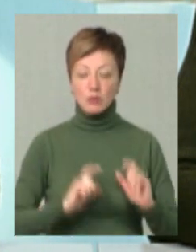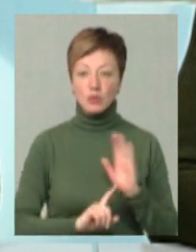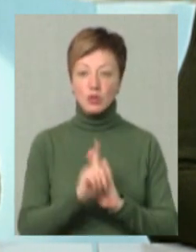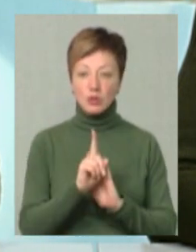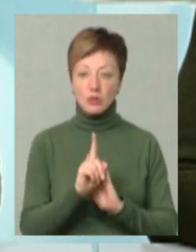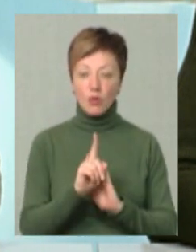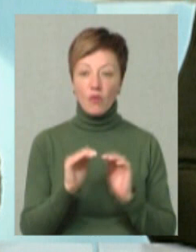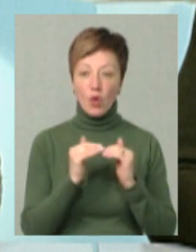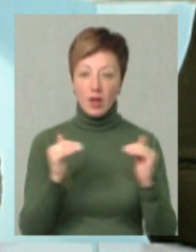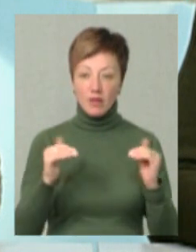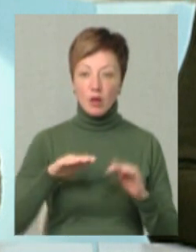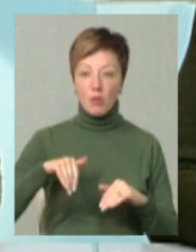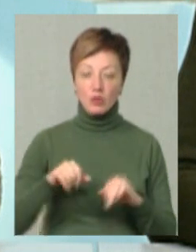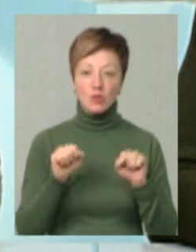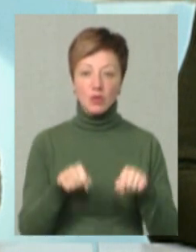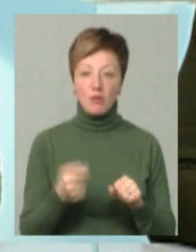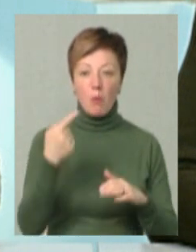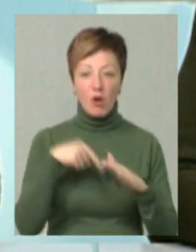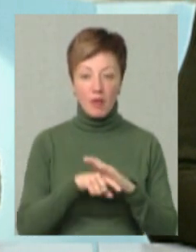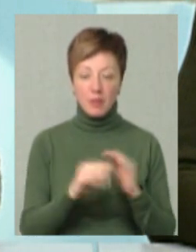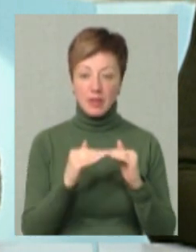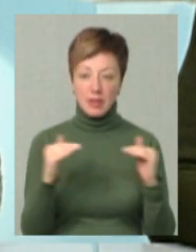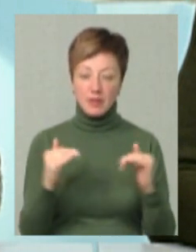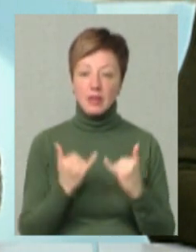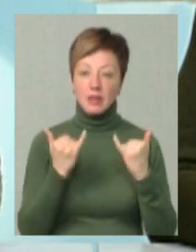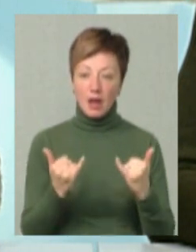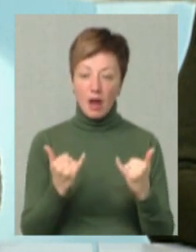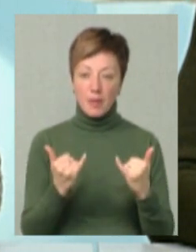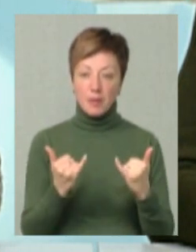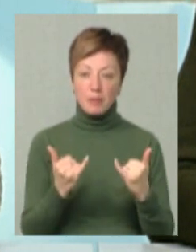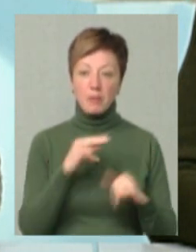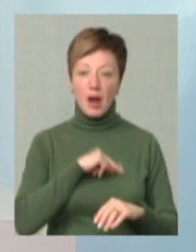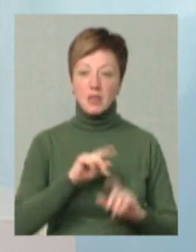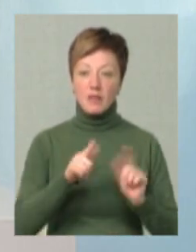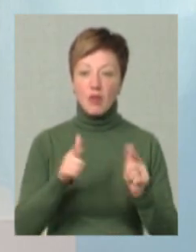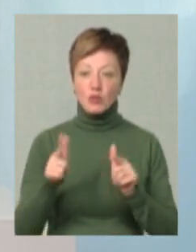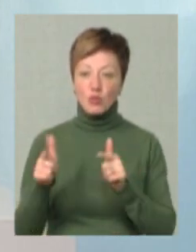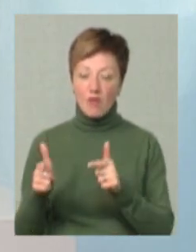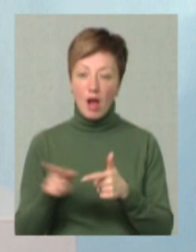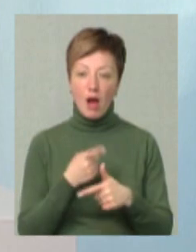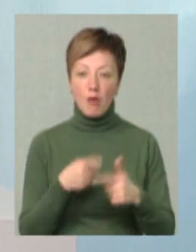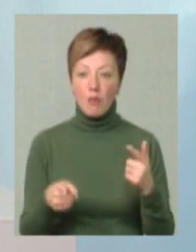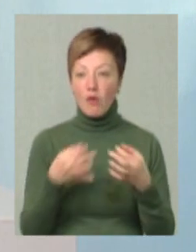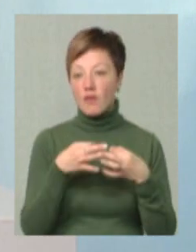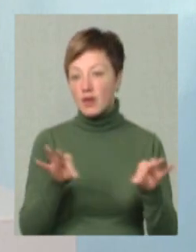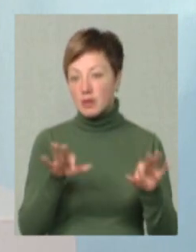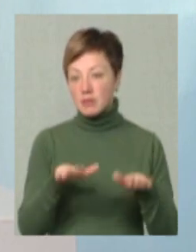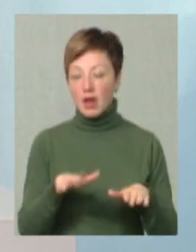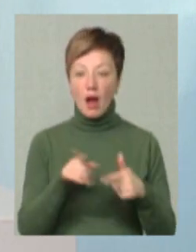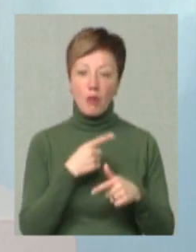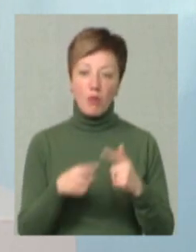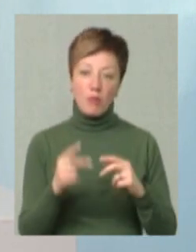спочатку початкового рівня, а потім з можливістю поглиблення, власне, для працевлаштування або фрілансером, або,